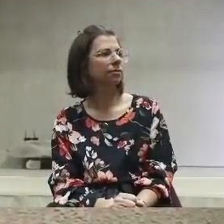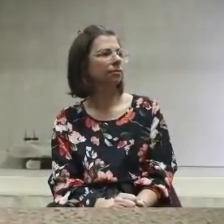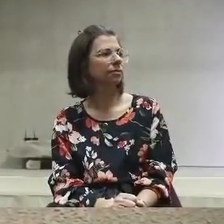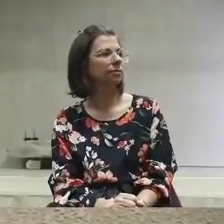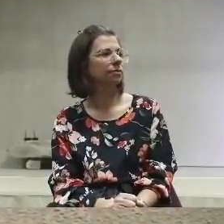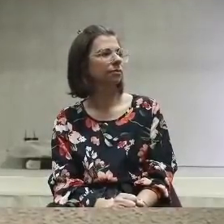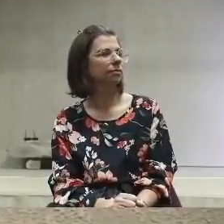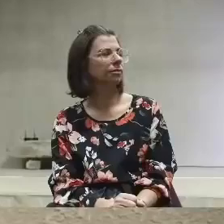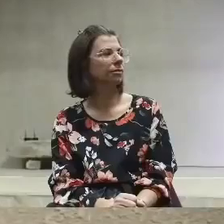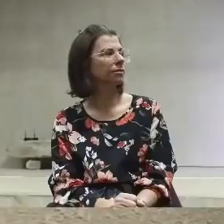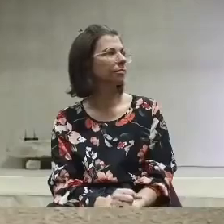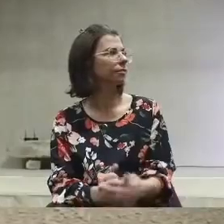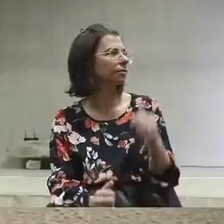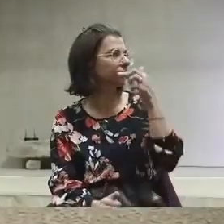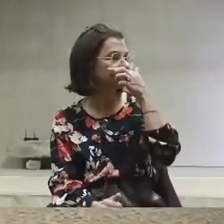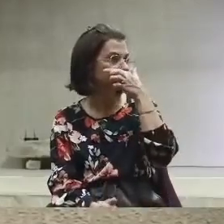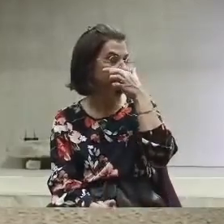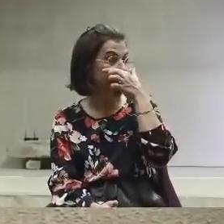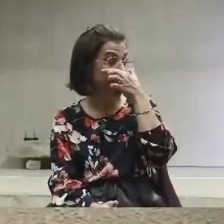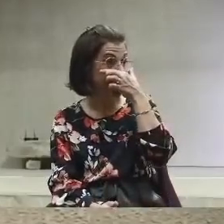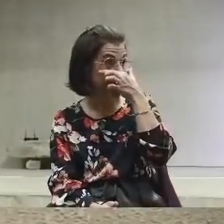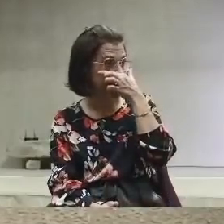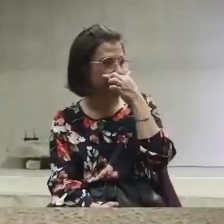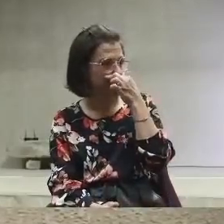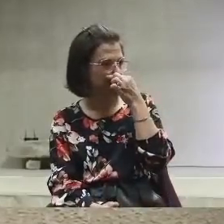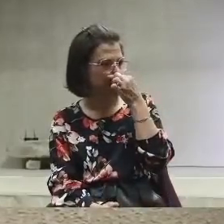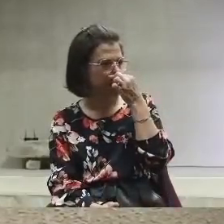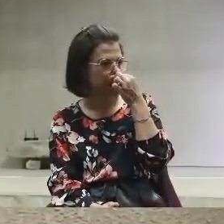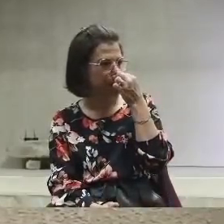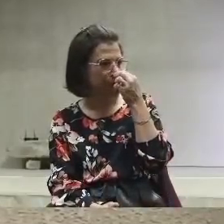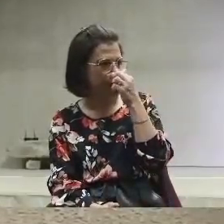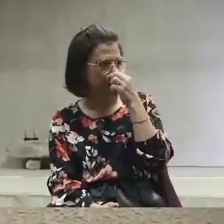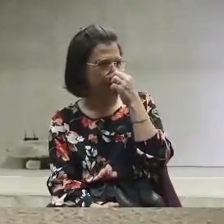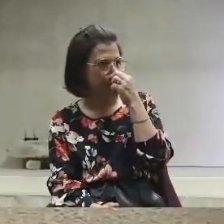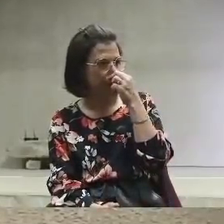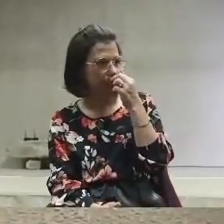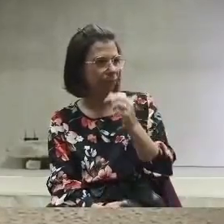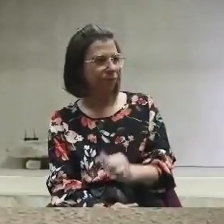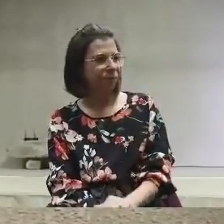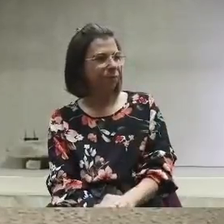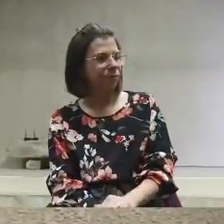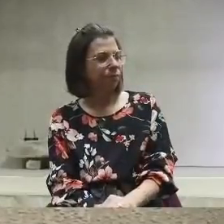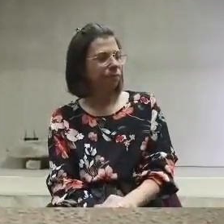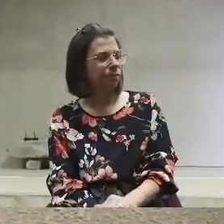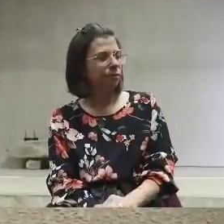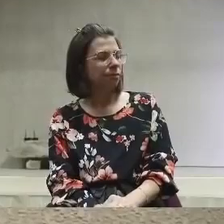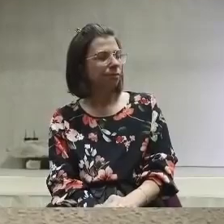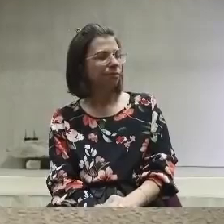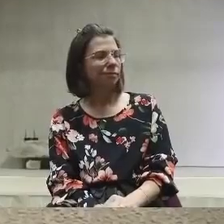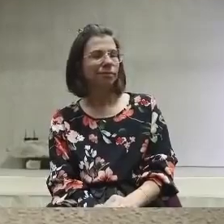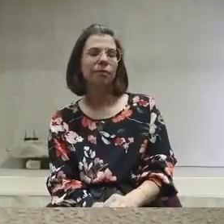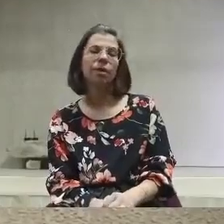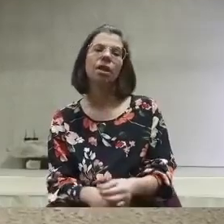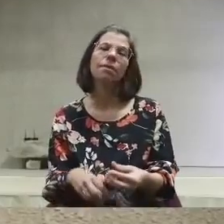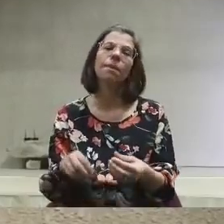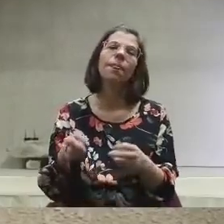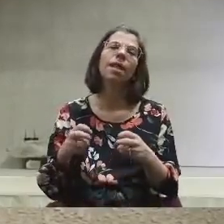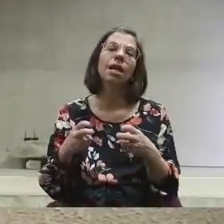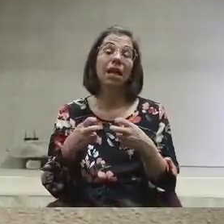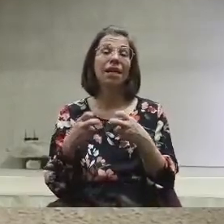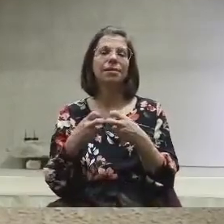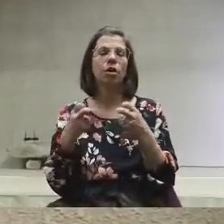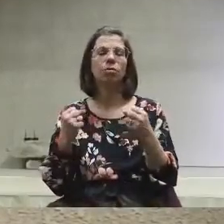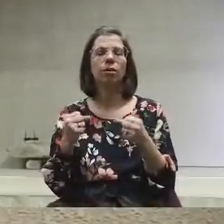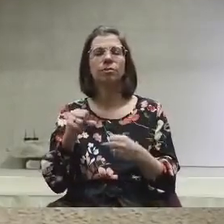qu'il y a une partie qui va pousser et une bonne partie qui ne poussera pas. Donc, il va pousser de travers et il faut à chaque